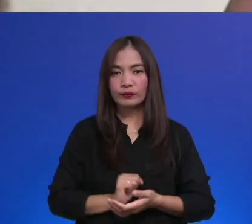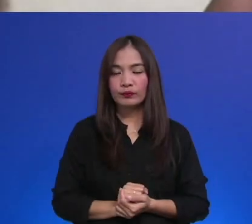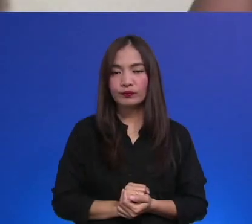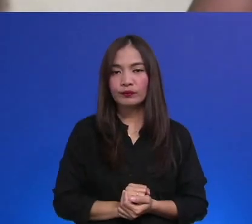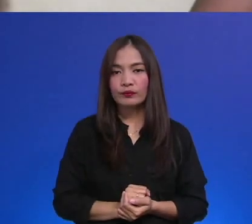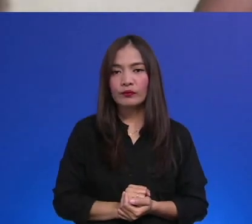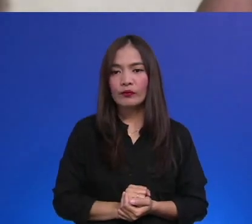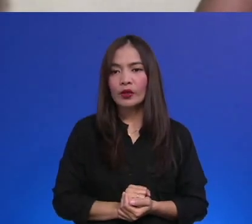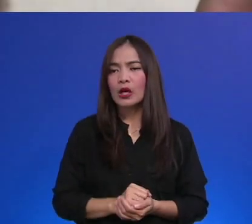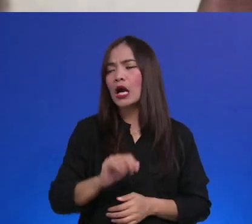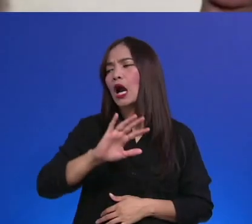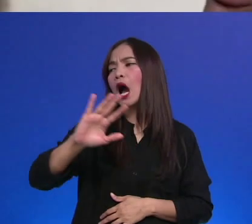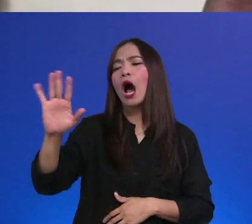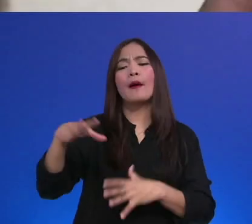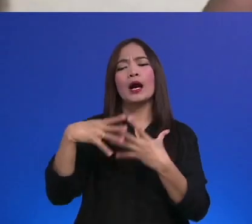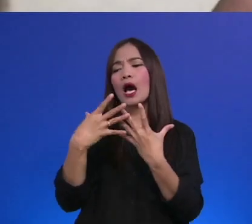tidak mengharapkan